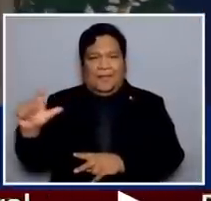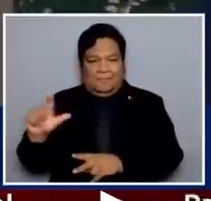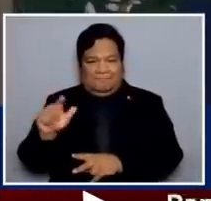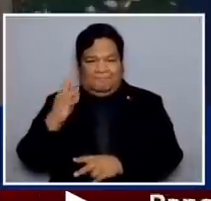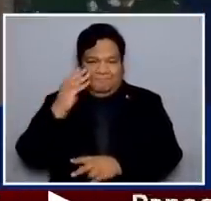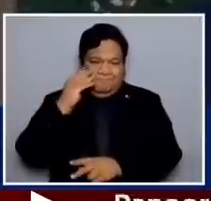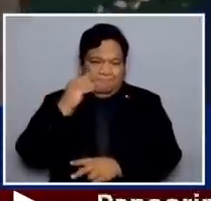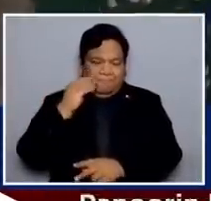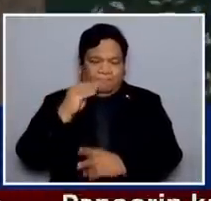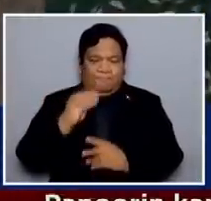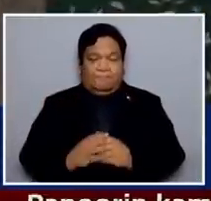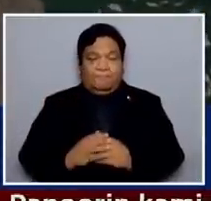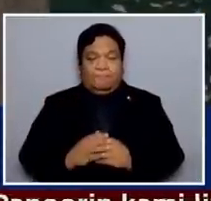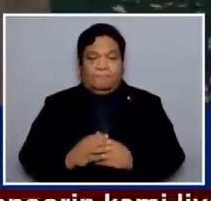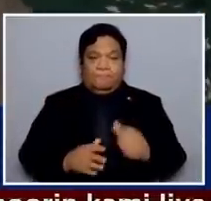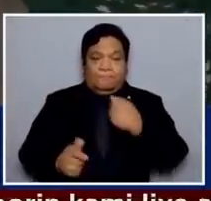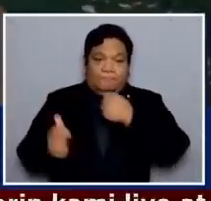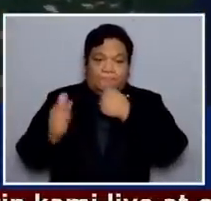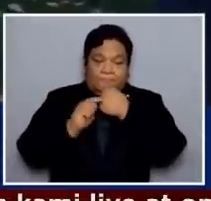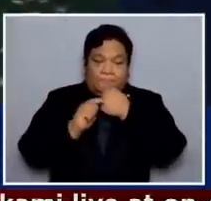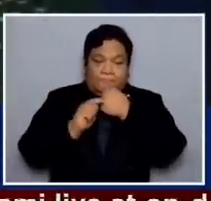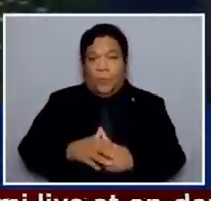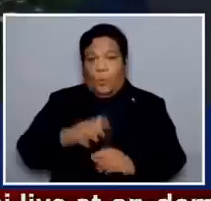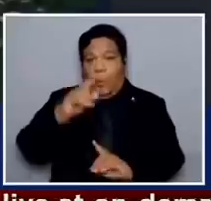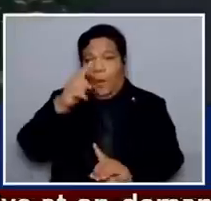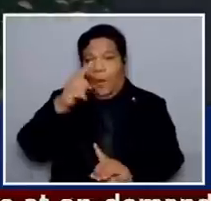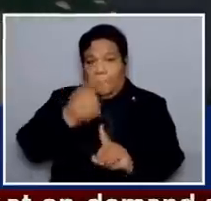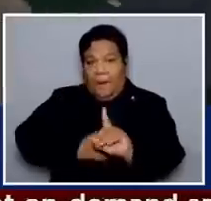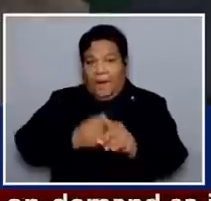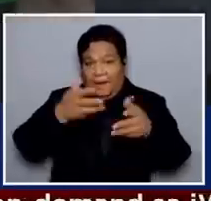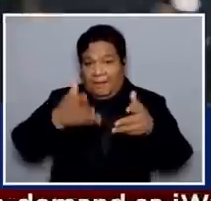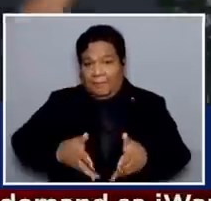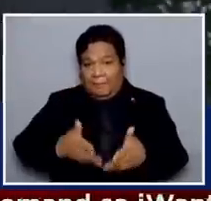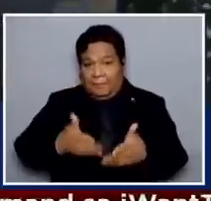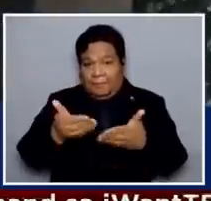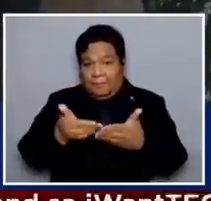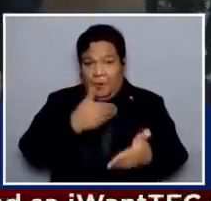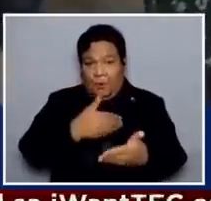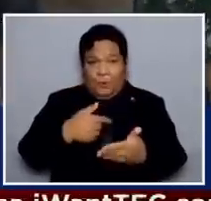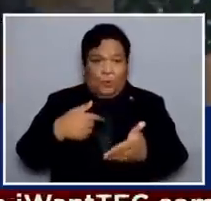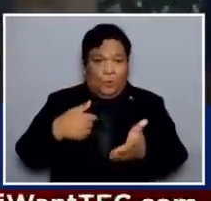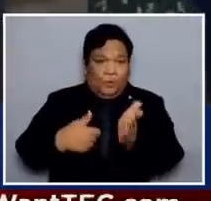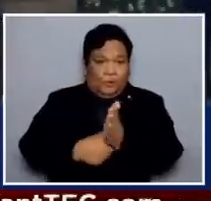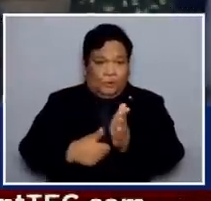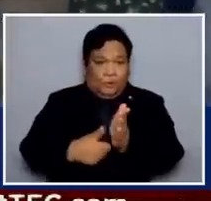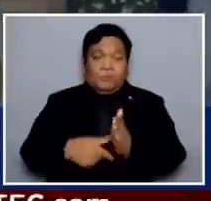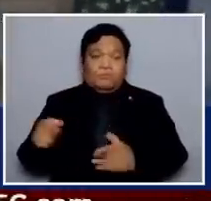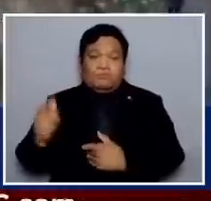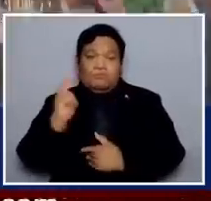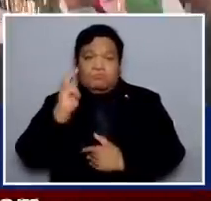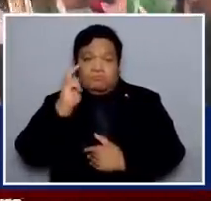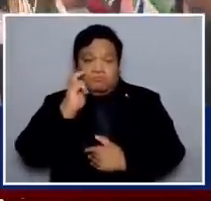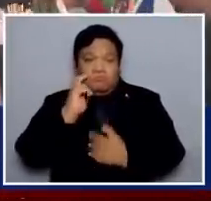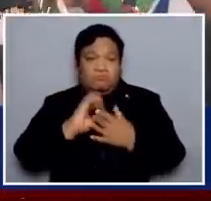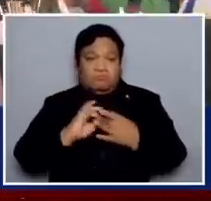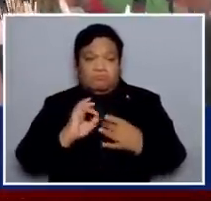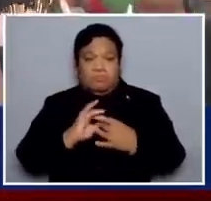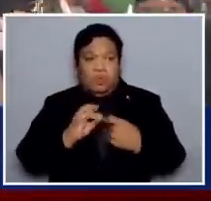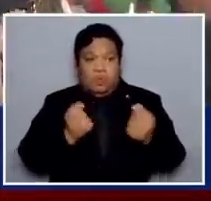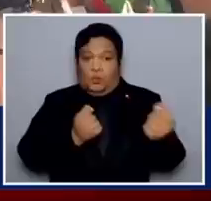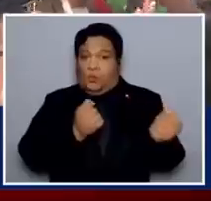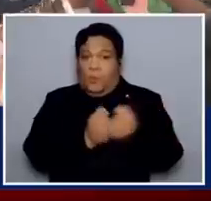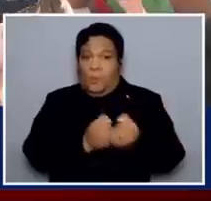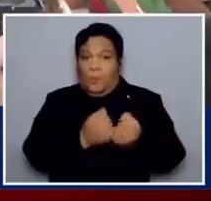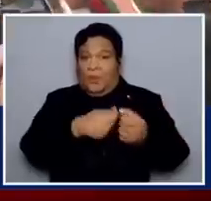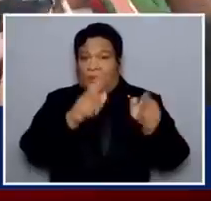Higit isang buwan bago ang halalan, sinabi ni Pangulong Rodrigo Duterte na wala siyang i-endorsong kandidato kundi ang kanyang anak